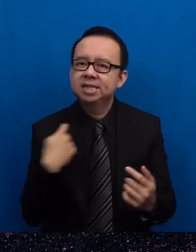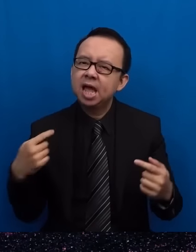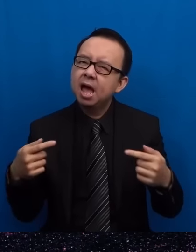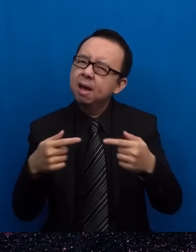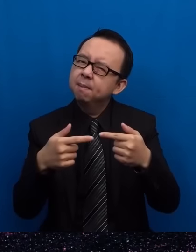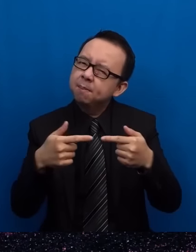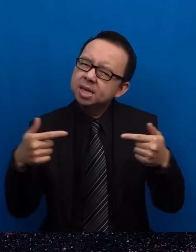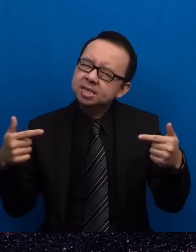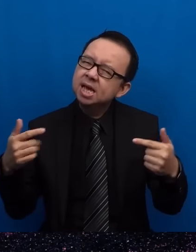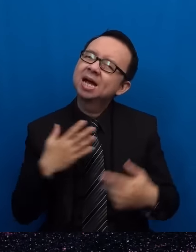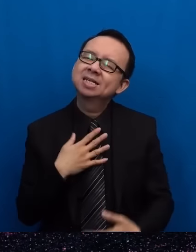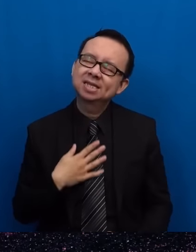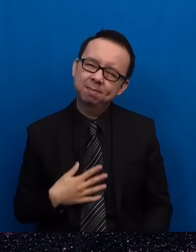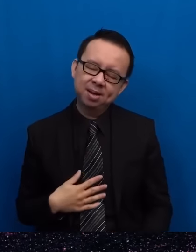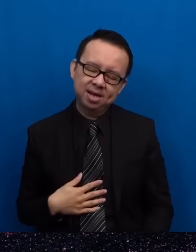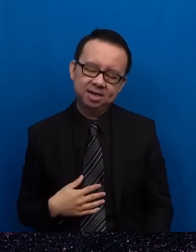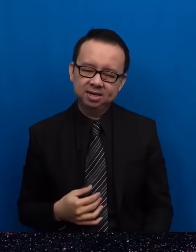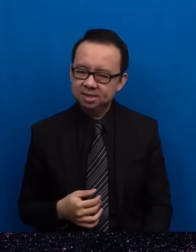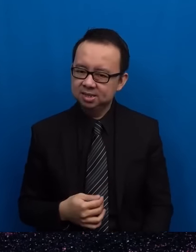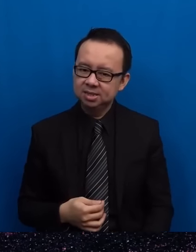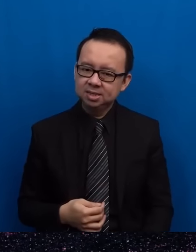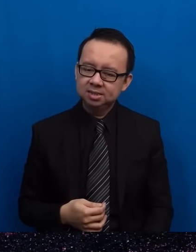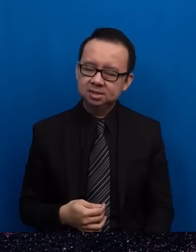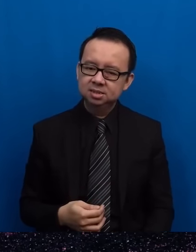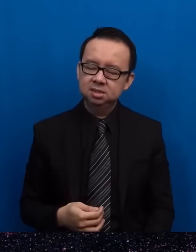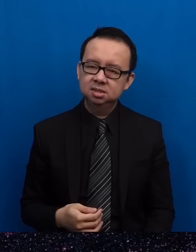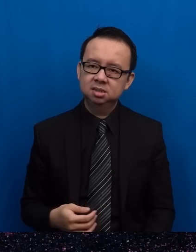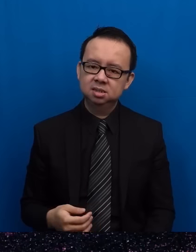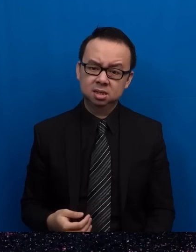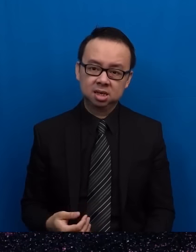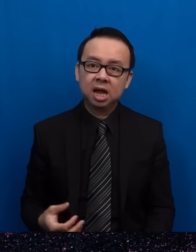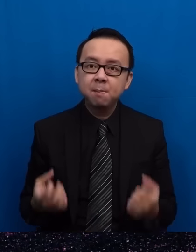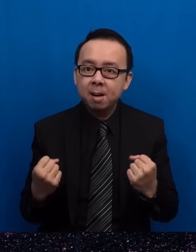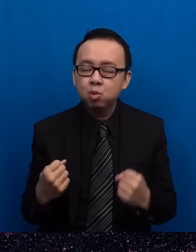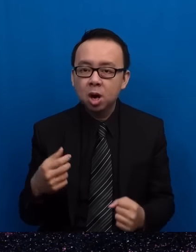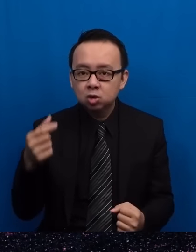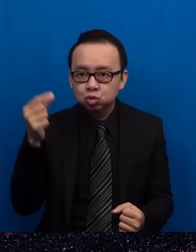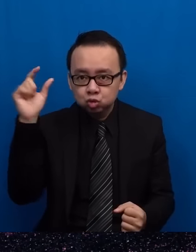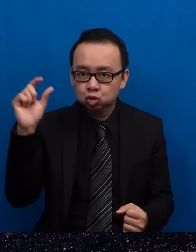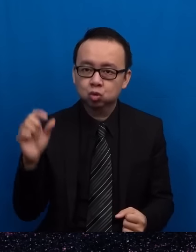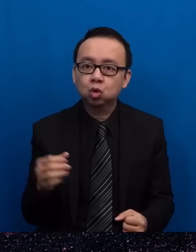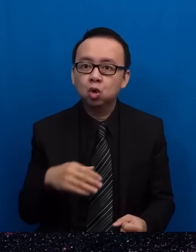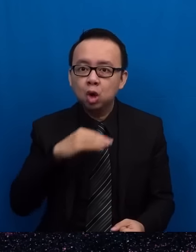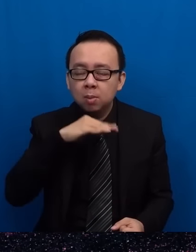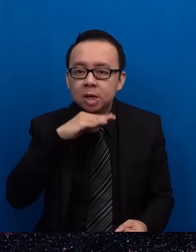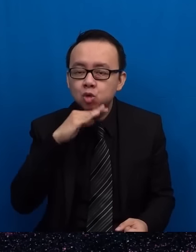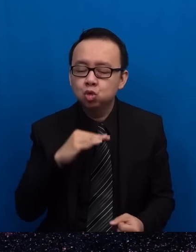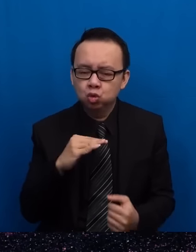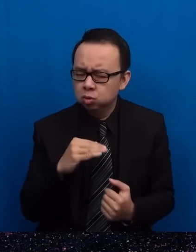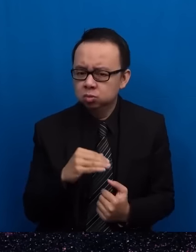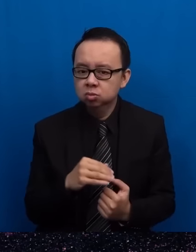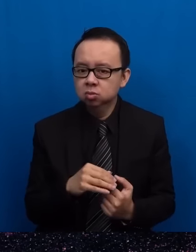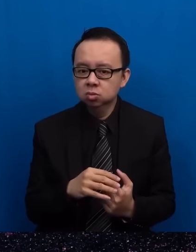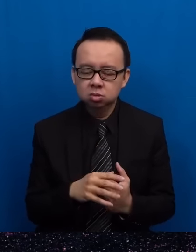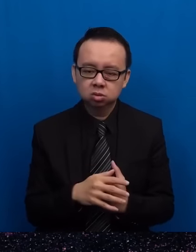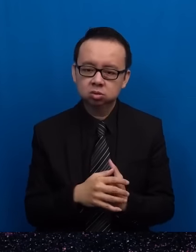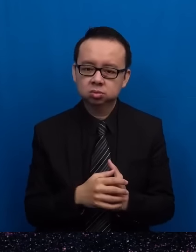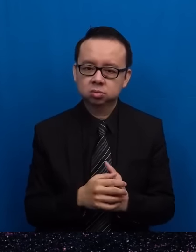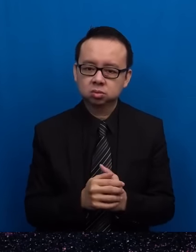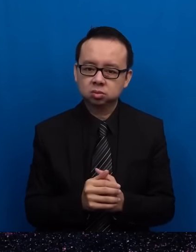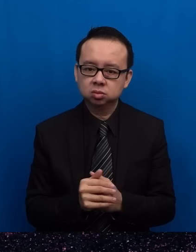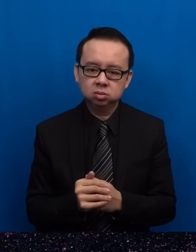The ability, suatu kesanggupan untuk menunggu. Kalau Anda tahu dan Anda damai sejahtera dan setelah